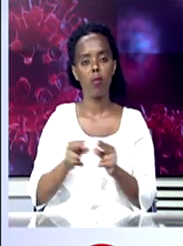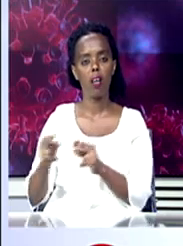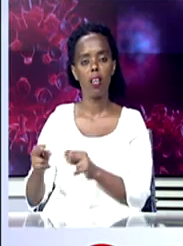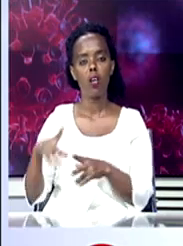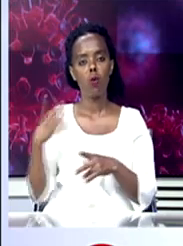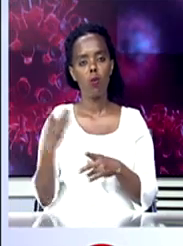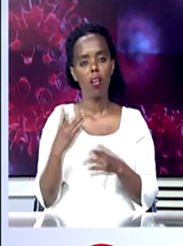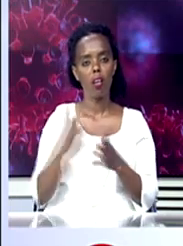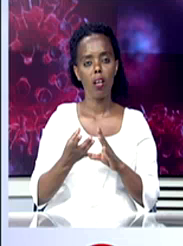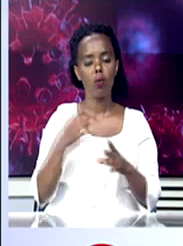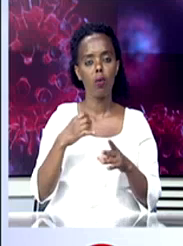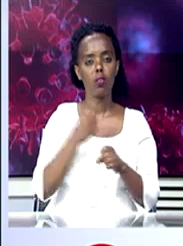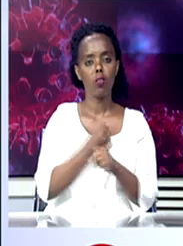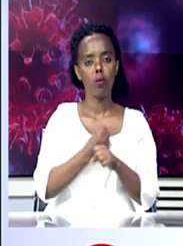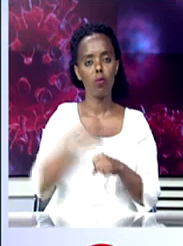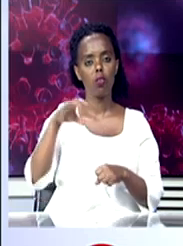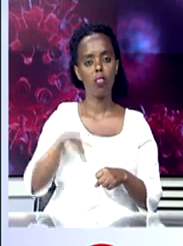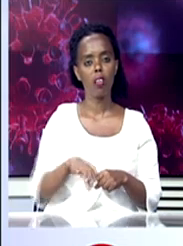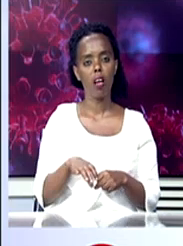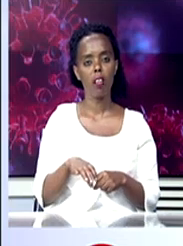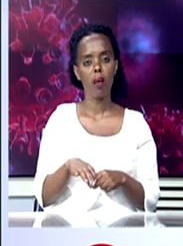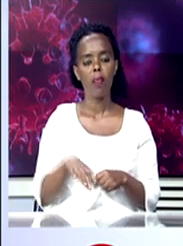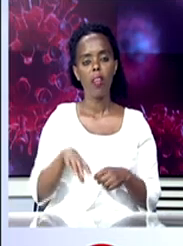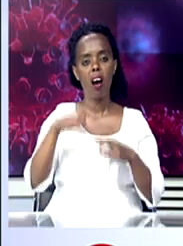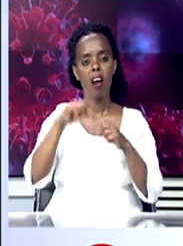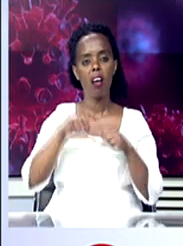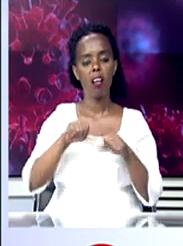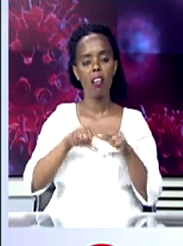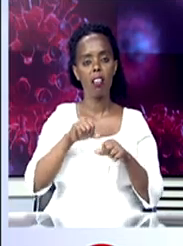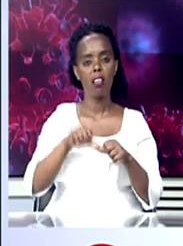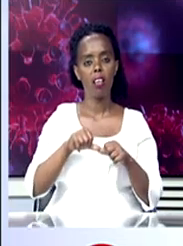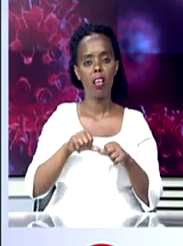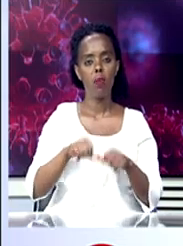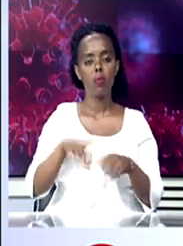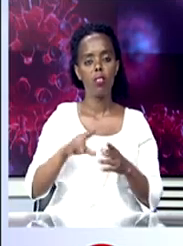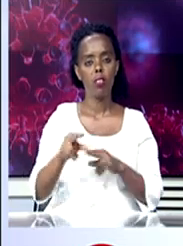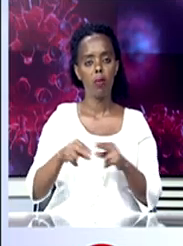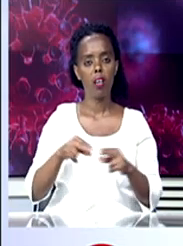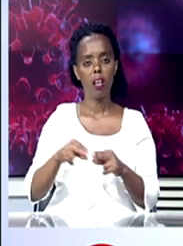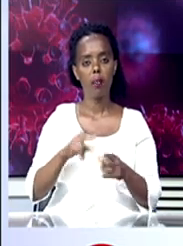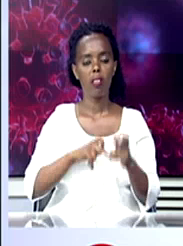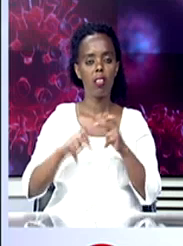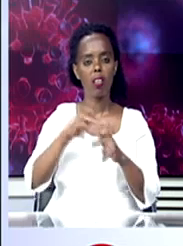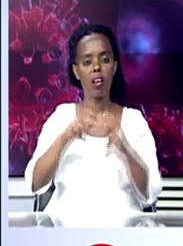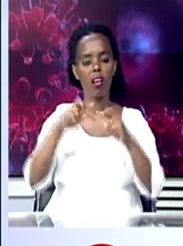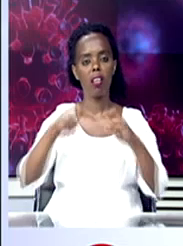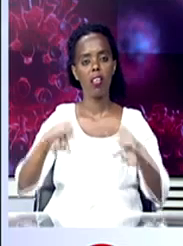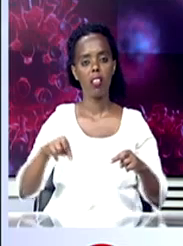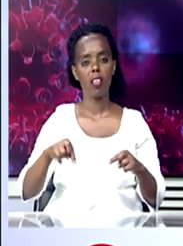koreedhaan waan tokko tokko hojjetamuutu irra jiraata. Aanaarratti bulchiinsa magaalotaa irratti akkasuma hanga sadarkaa